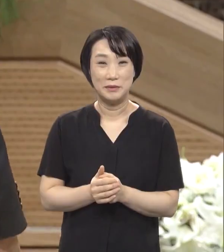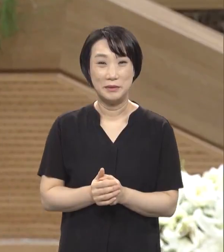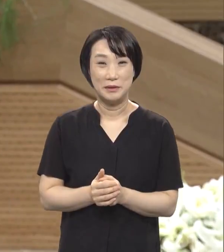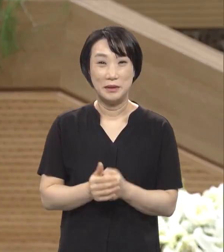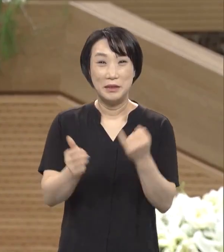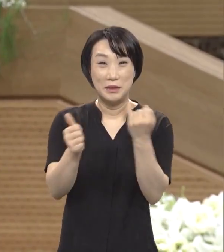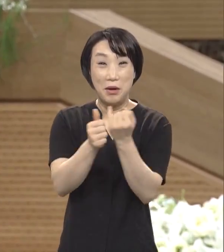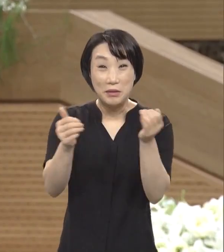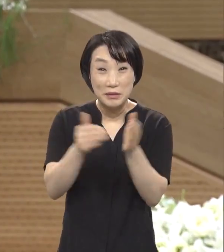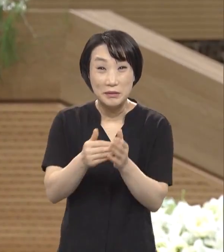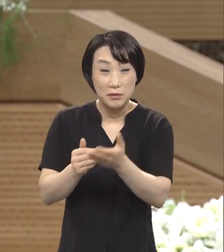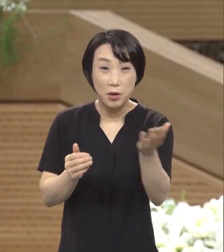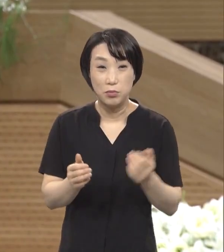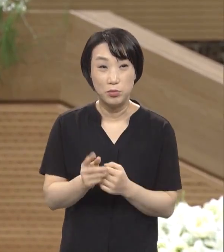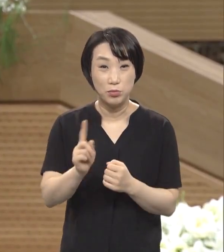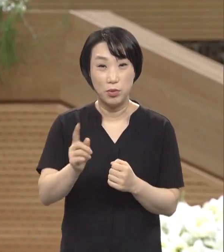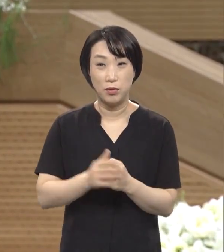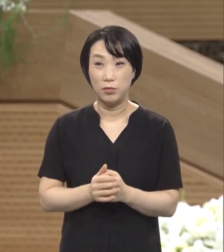만났는데